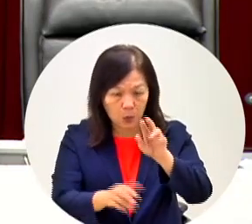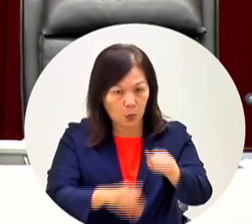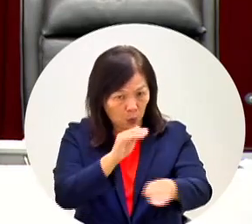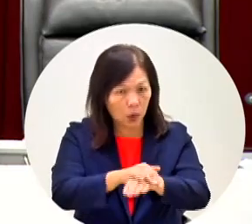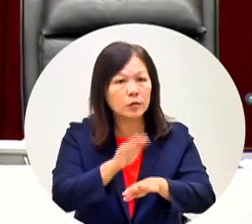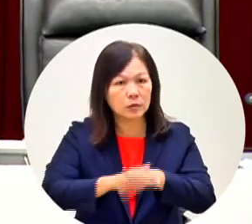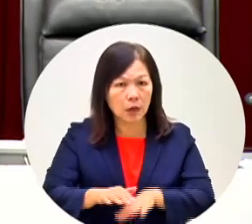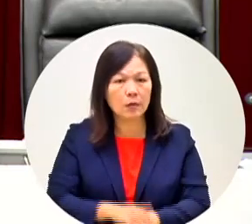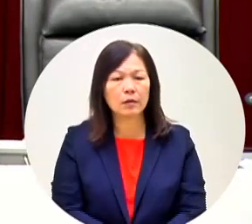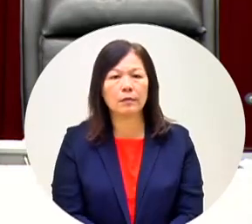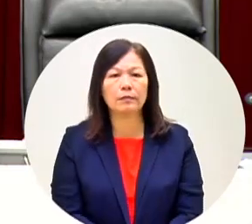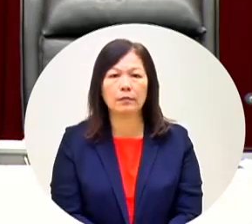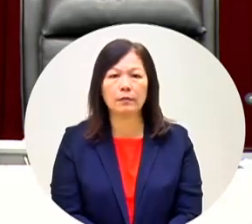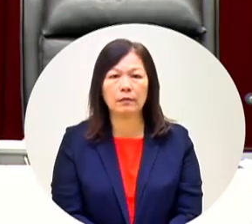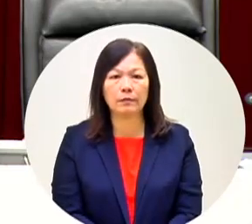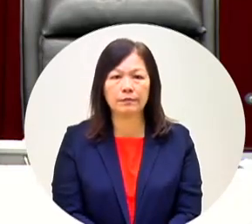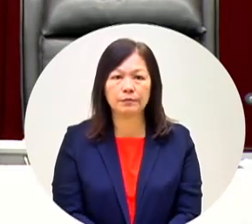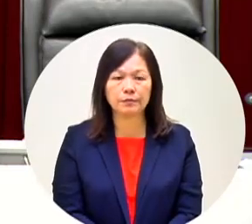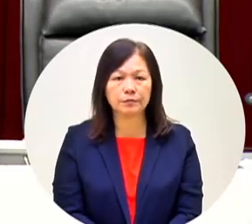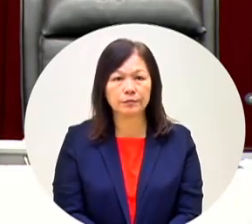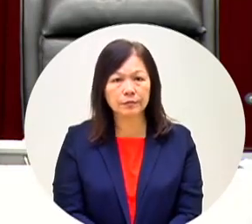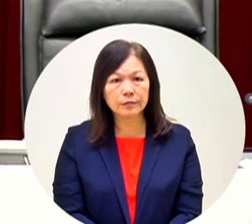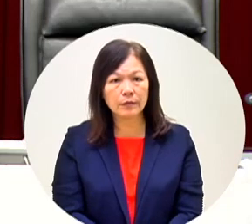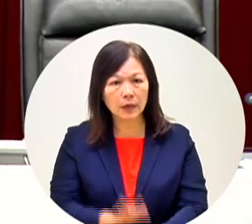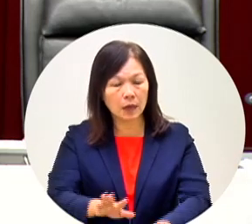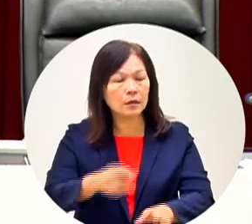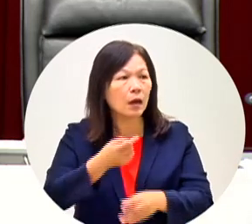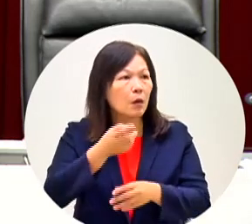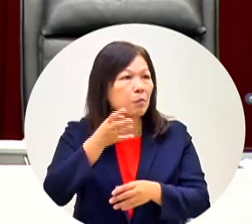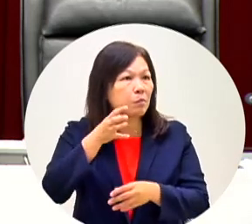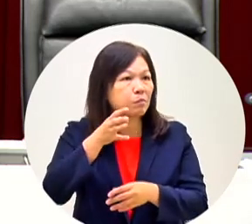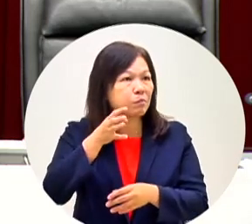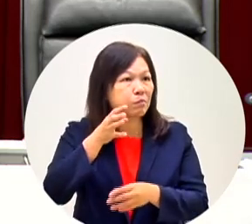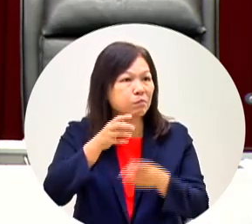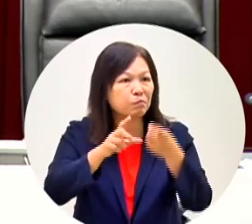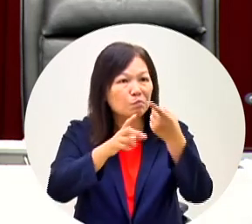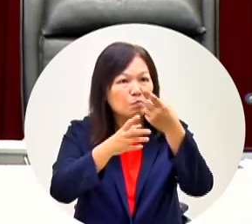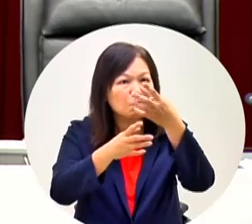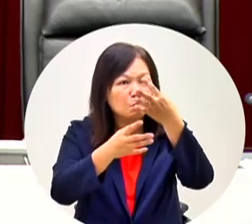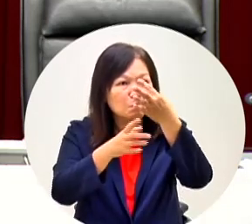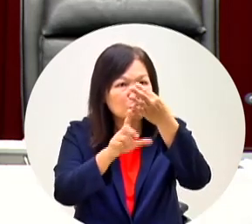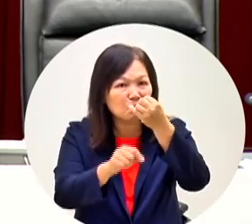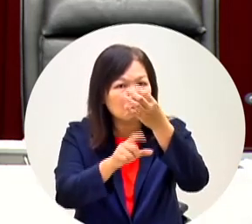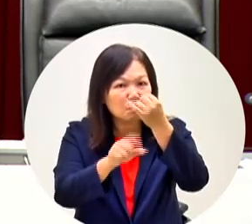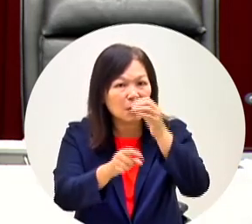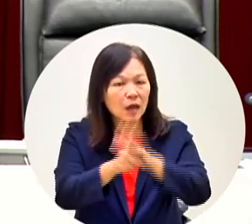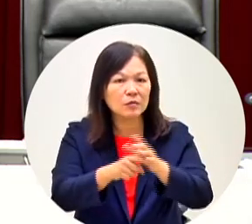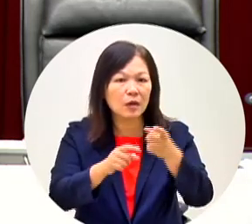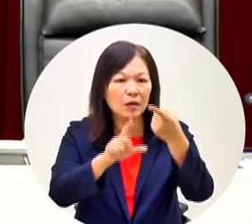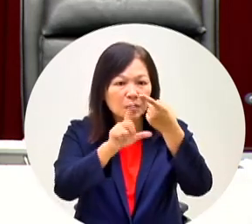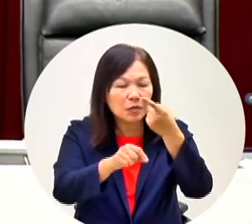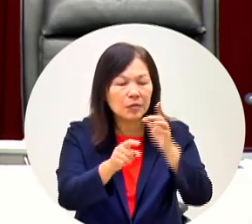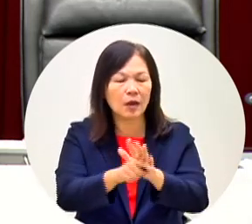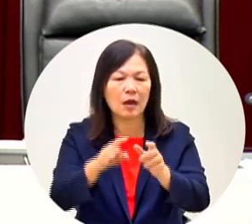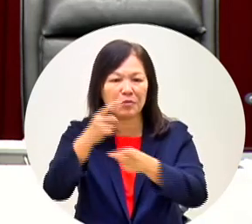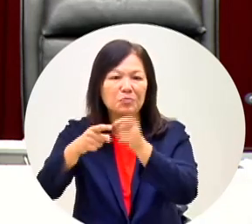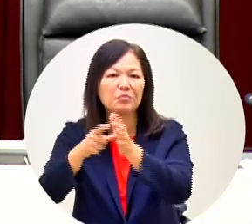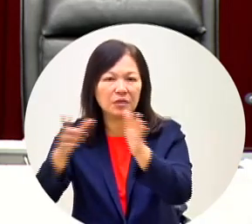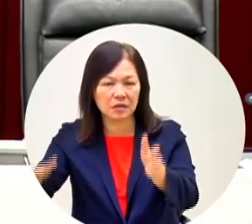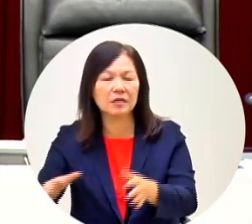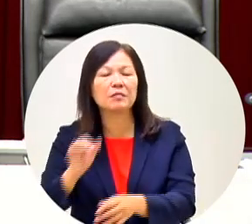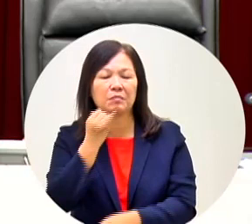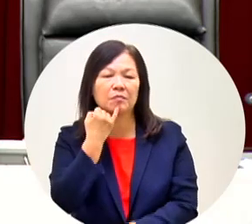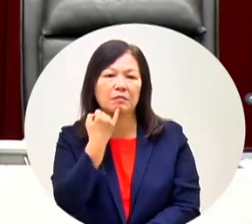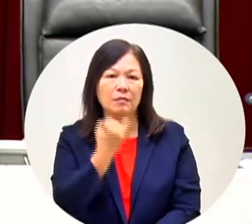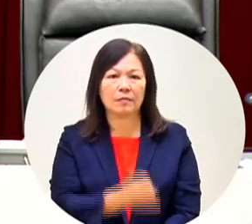马几月啊？ 即马一个月啊。 啊，过一年就对了。 哎，对，是。 哦，好来，啊，我阁请问你来，